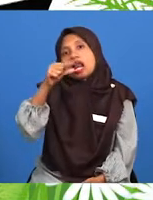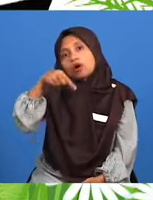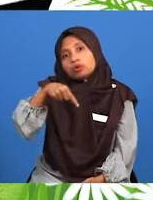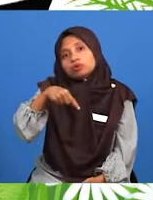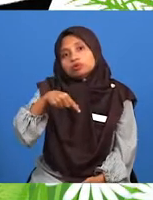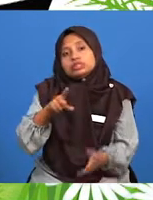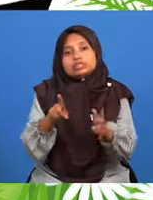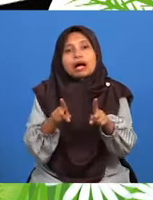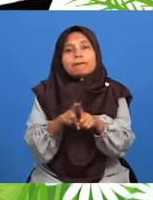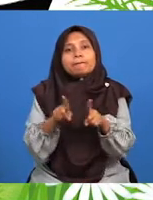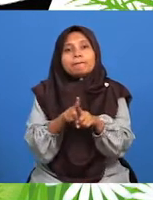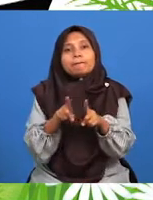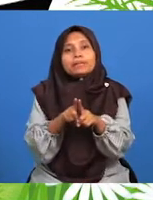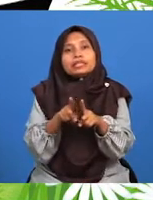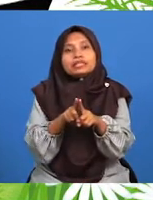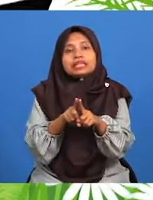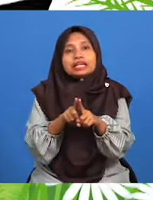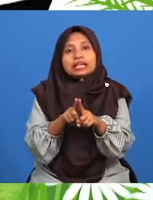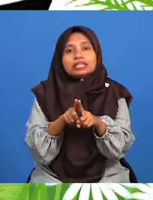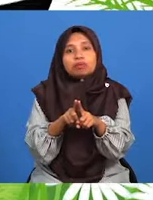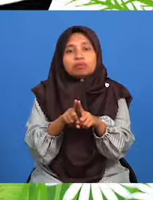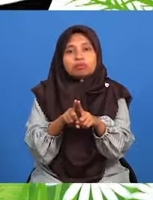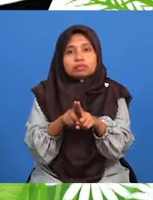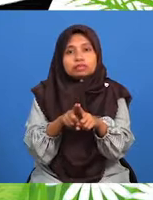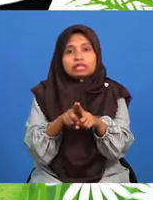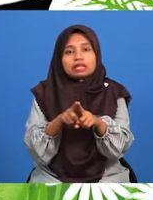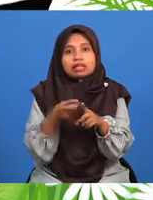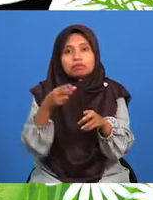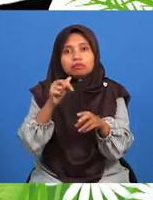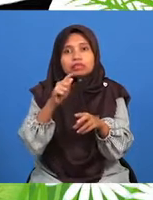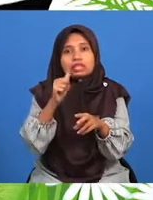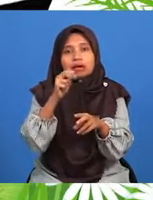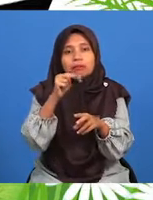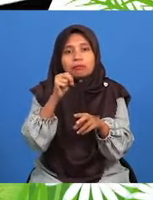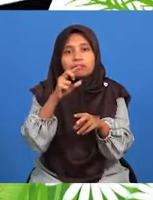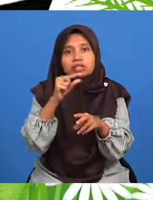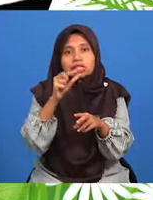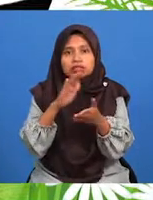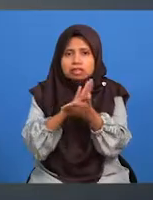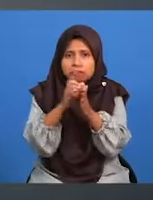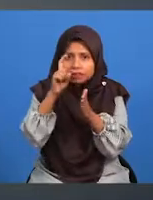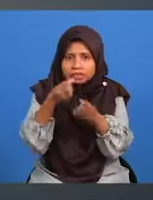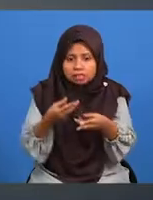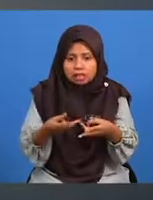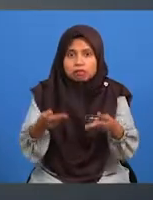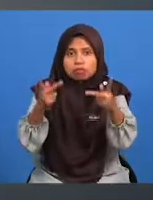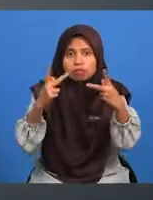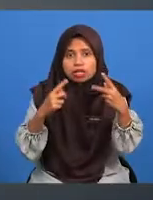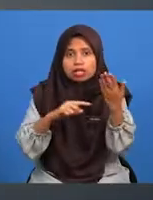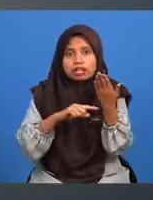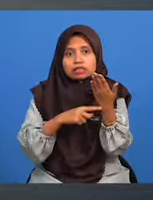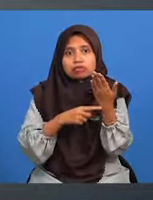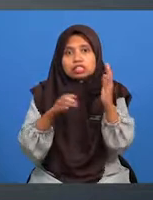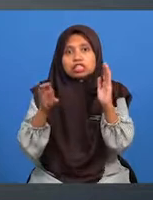hutang. Kalau berhutang, mestilah kena pulangkan hutang tersebut kan murid-murid? Contoh